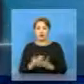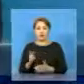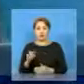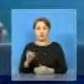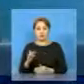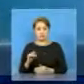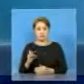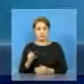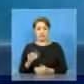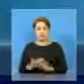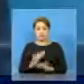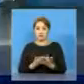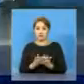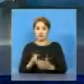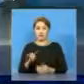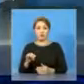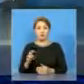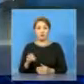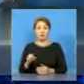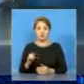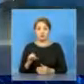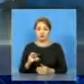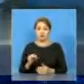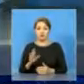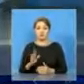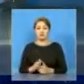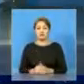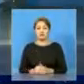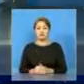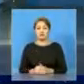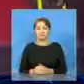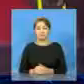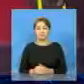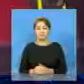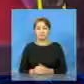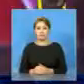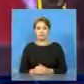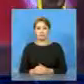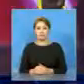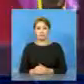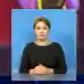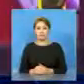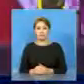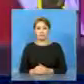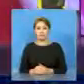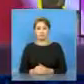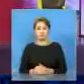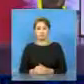Аубакер Есиналин, советник ТО «Максимум» Амангельде Майтеков. Динара Абдуалиева, Самат Каликенов, Азамат Сауханов, телеканал «Актубе».